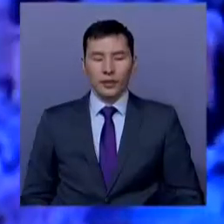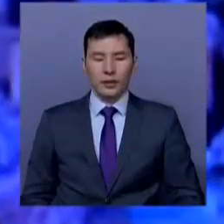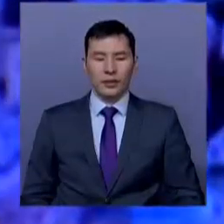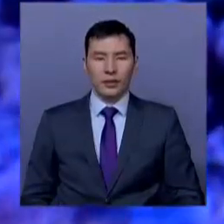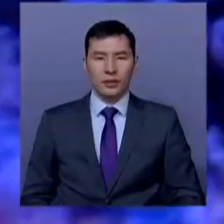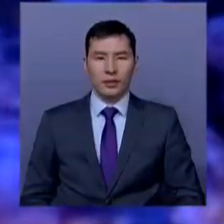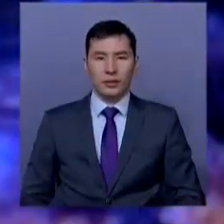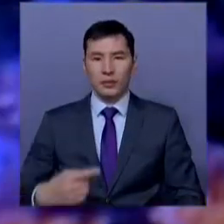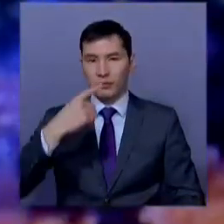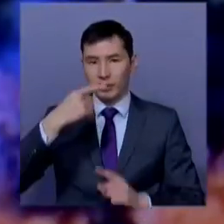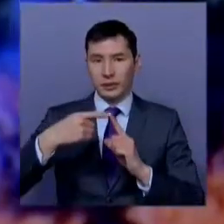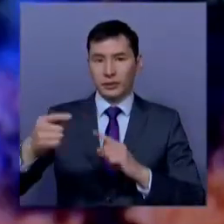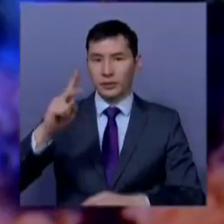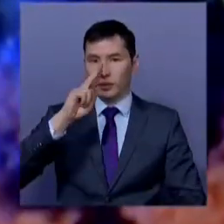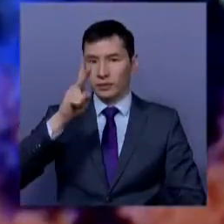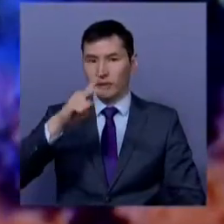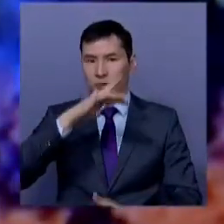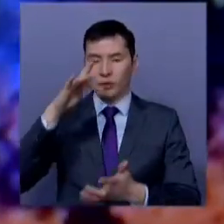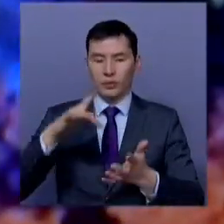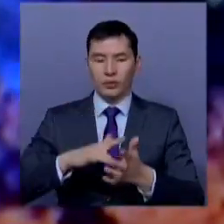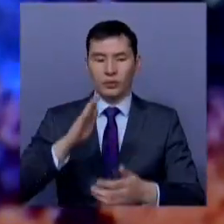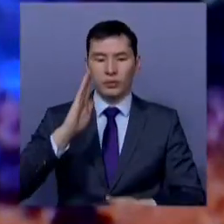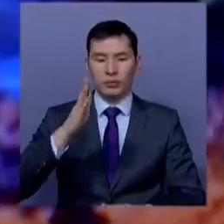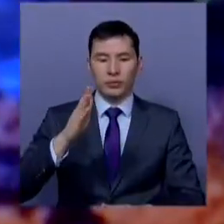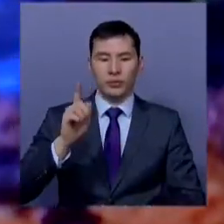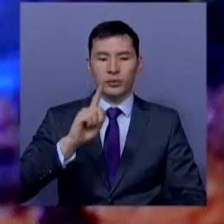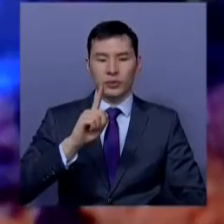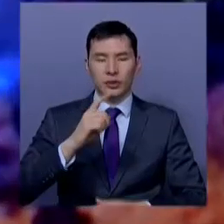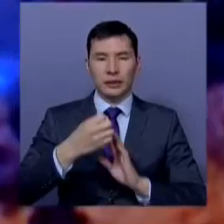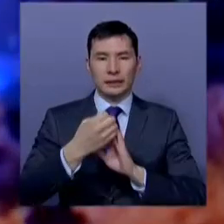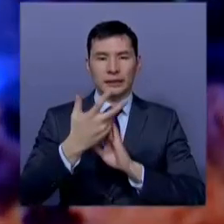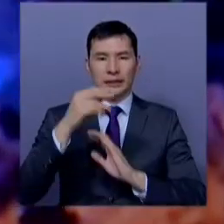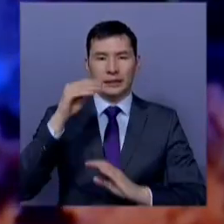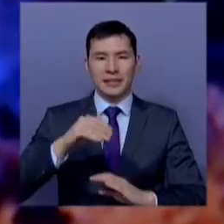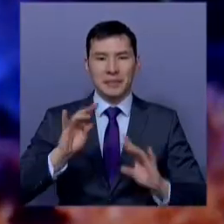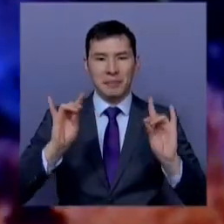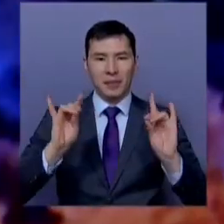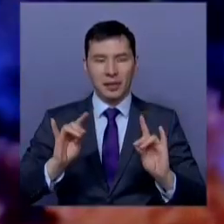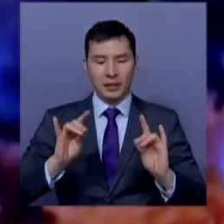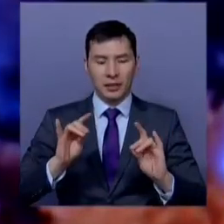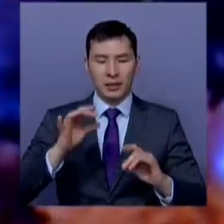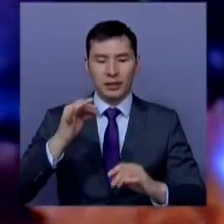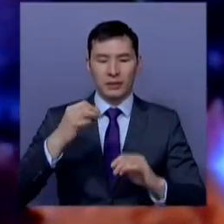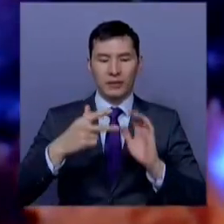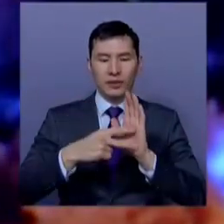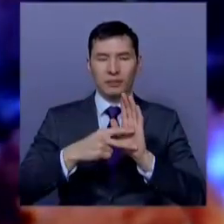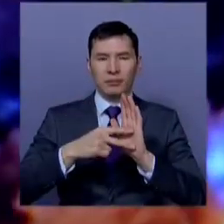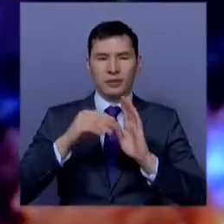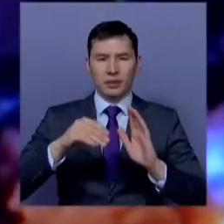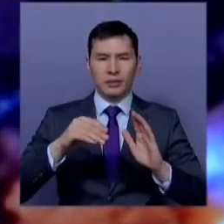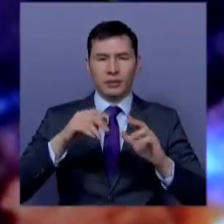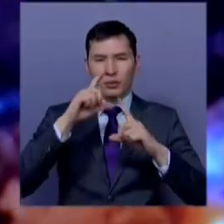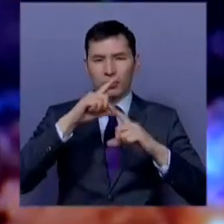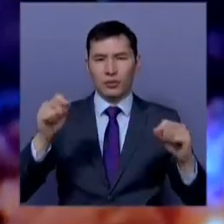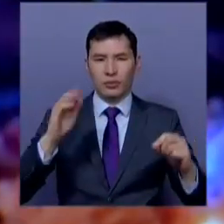Алдағы 2 жылда қалада 13 мың орындық 8 мектеп салынады. Білім ордаларындағы орын тапшылығы мәселесі бойынша 2021